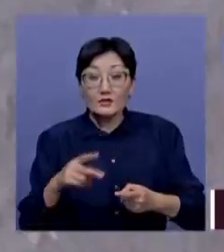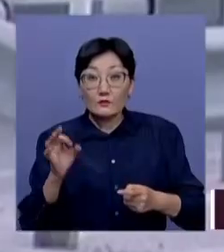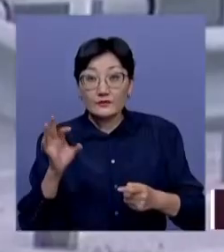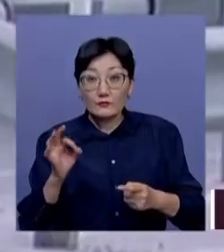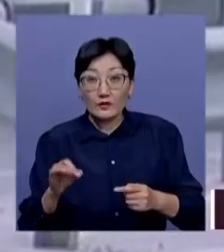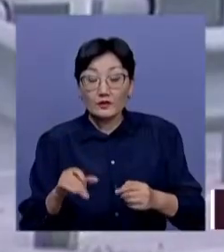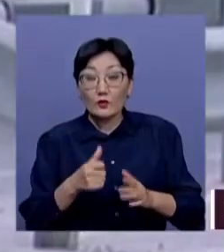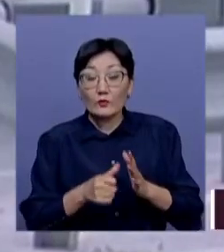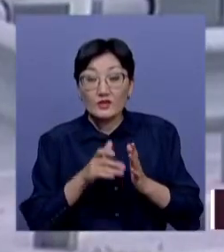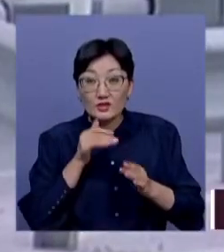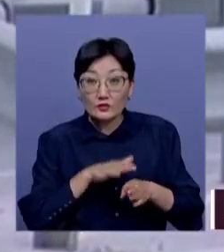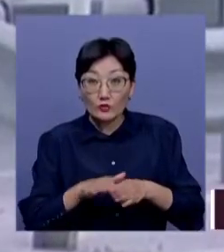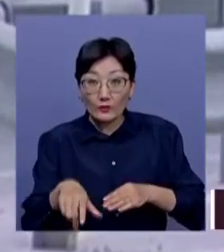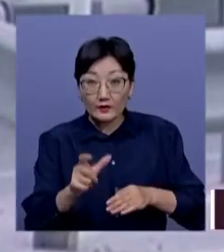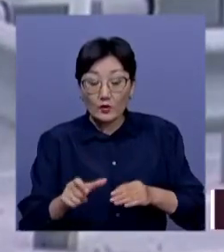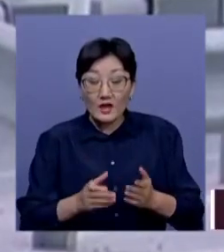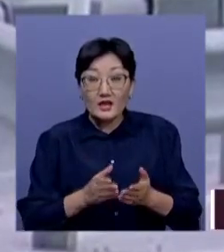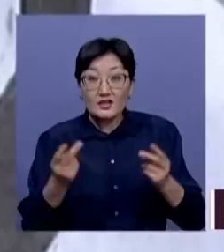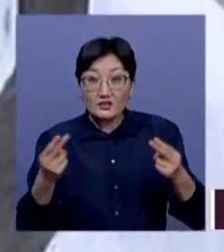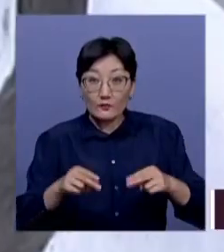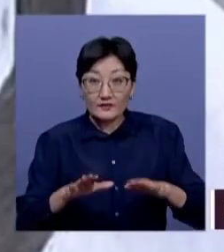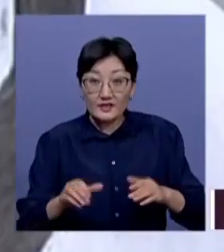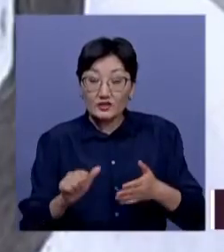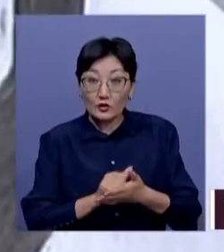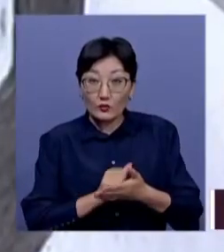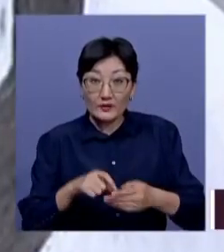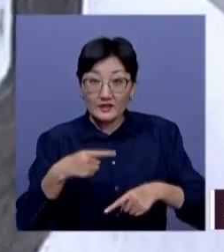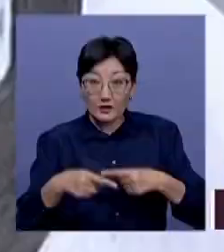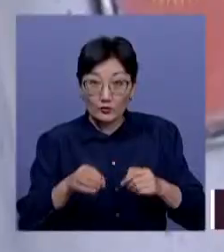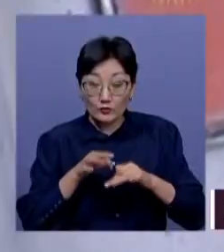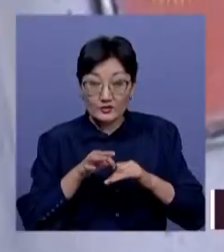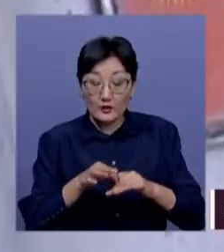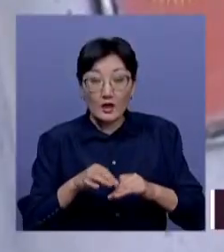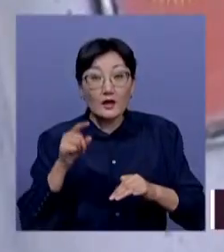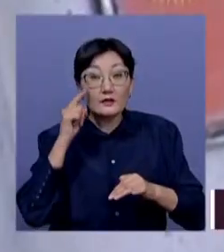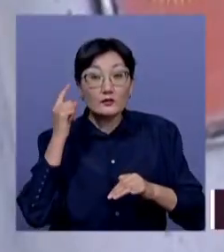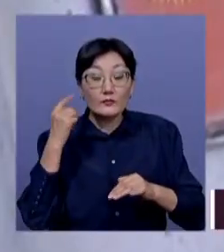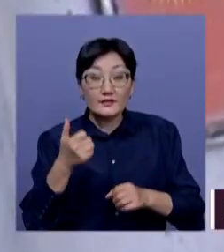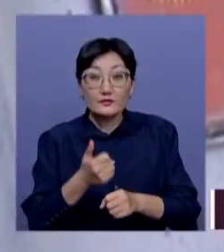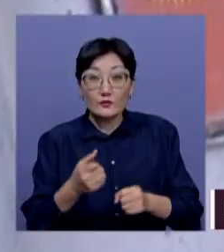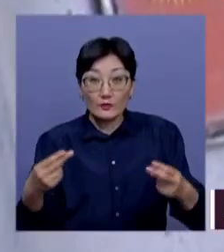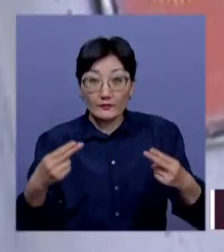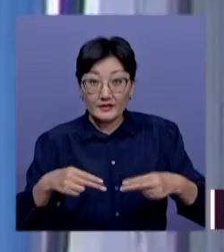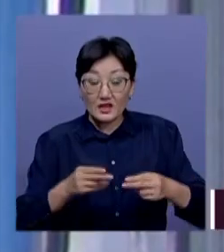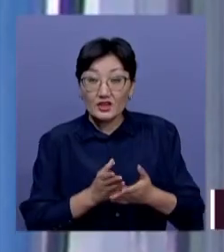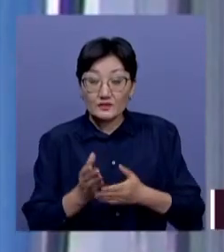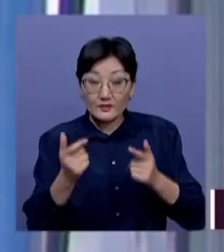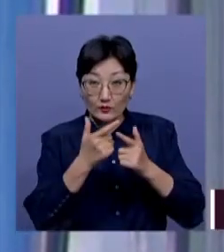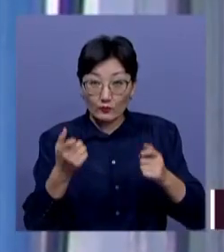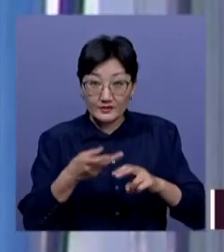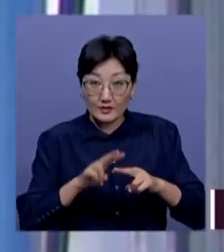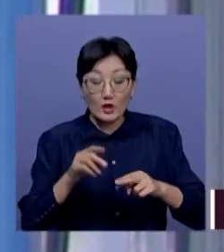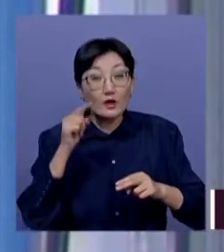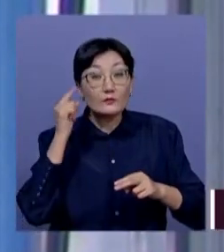елдің кәмелетке толмаған азаматтары шекарадан тек төлқұжат арқылы өте алады. Бұл туралы Қырғыз елінің мемлекеттік шекара қызметі хабарлады.